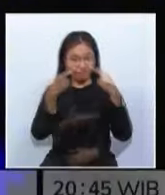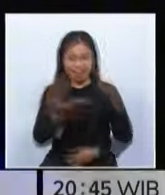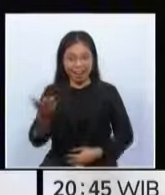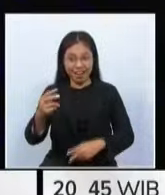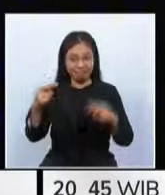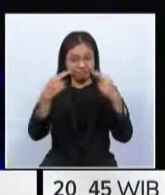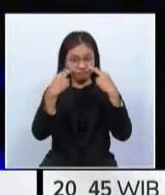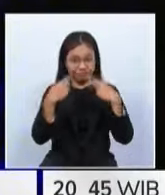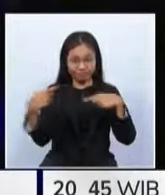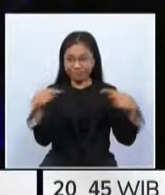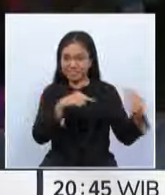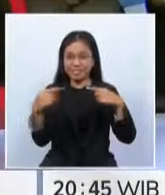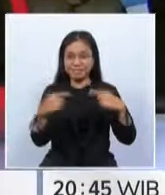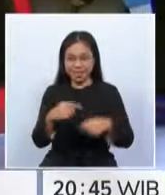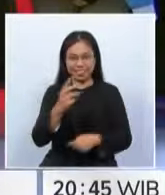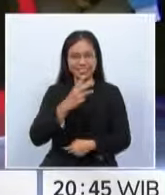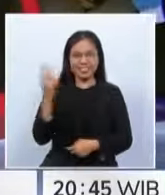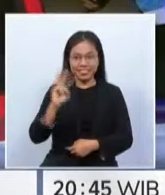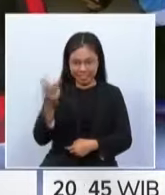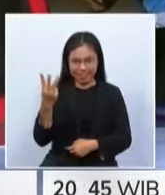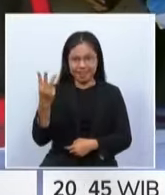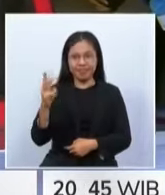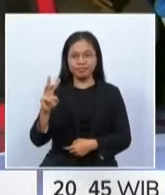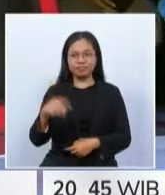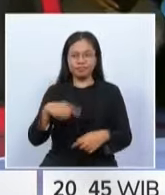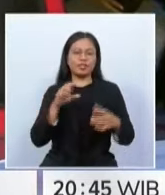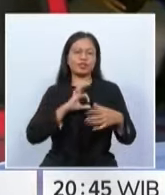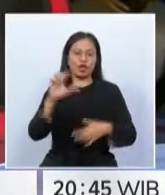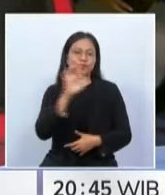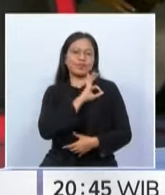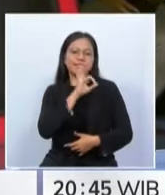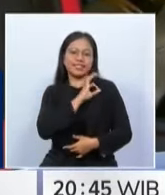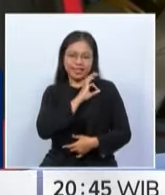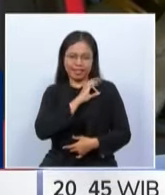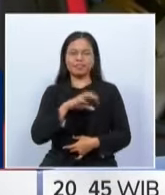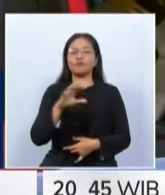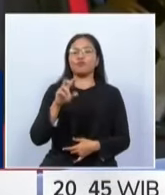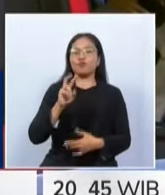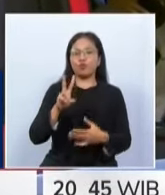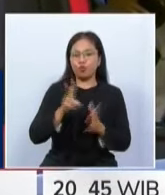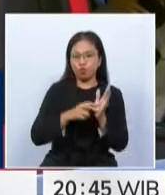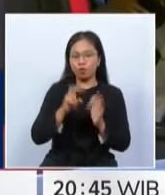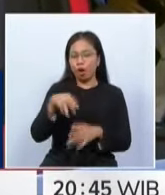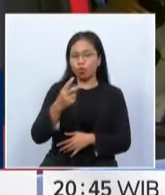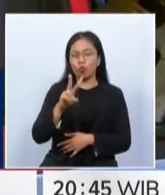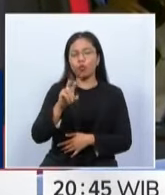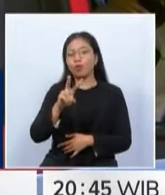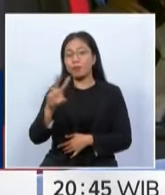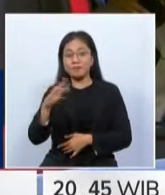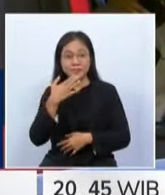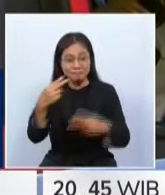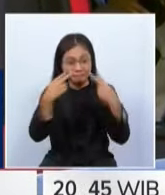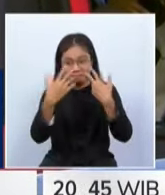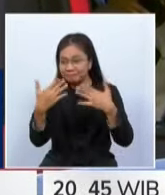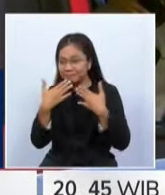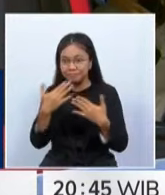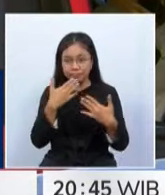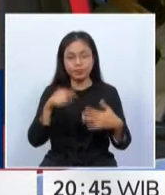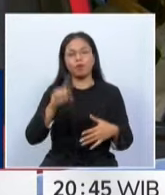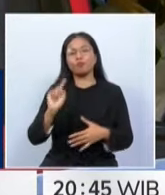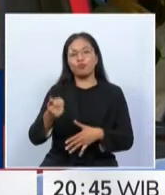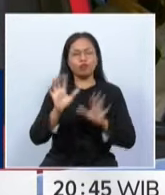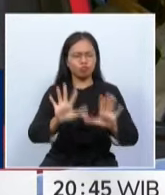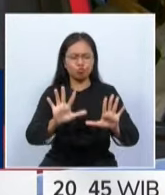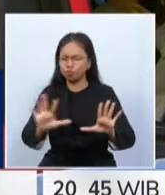tiga calon calon pres presiden pemil tahun 2024 dan Sebelum kita mulai segmen kali ini kami